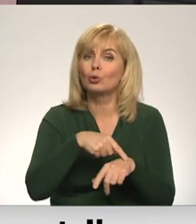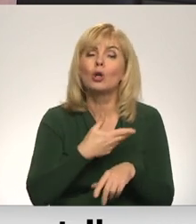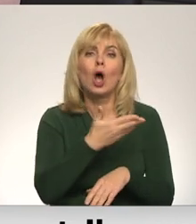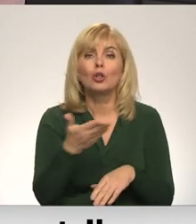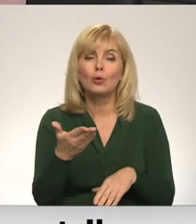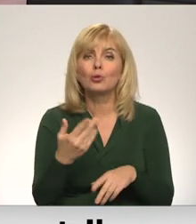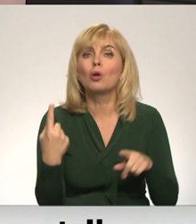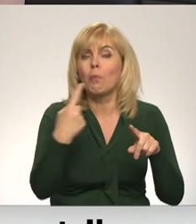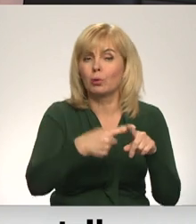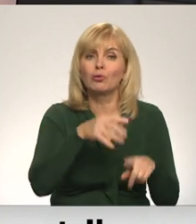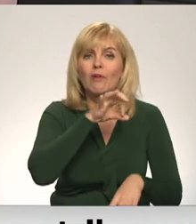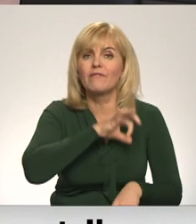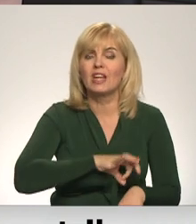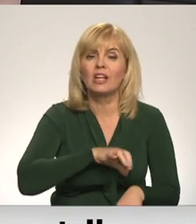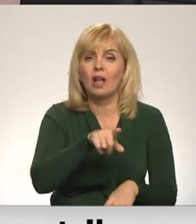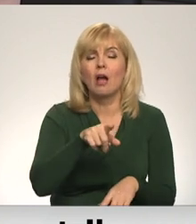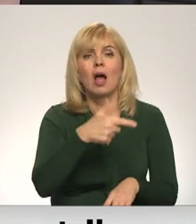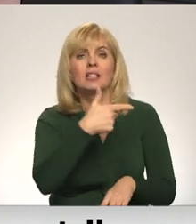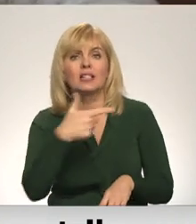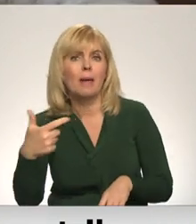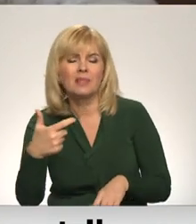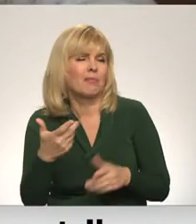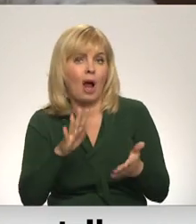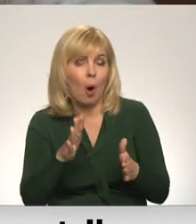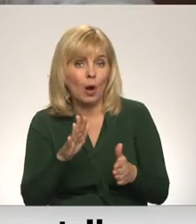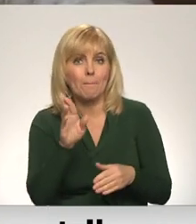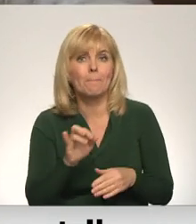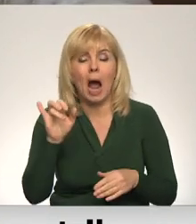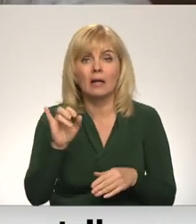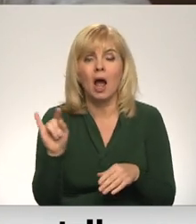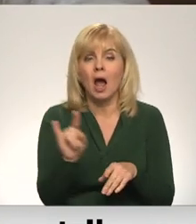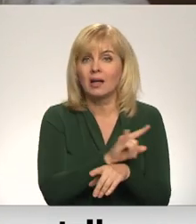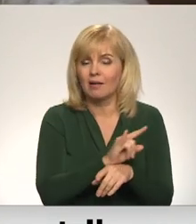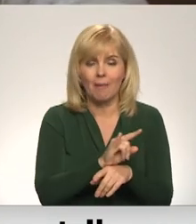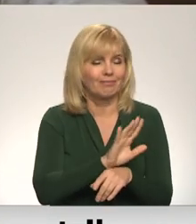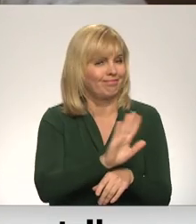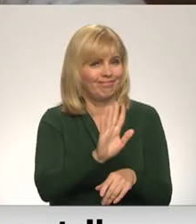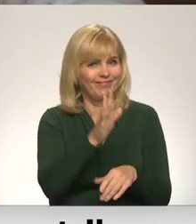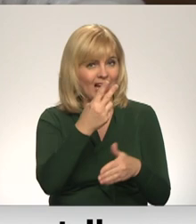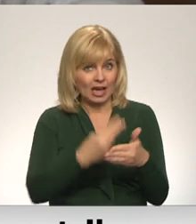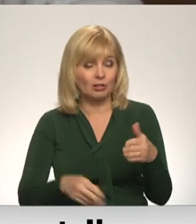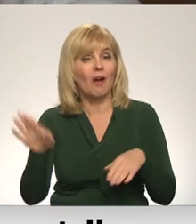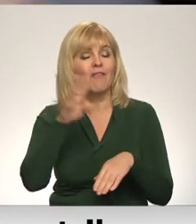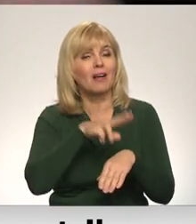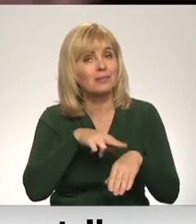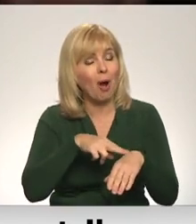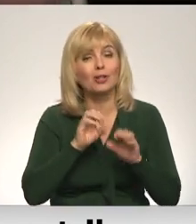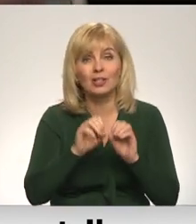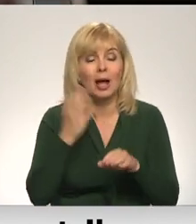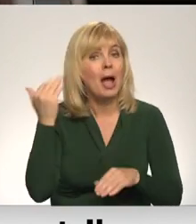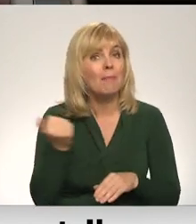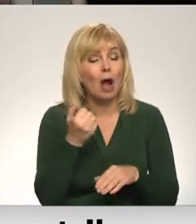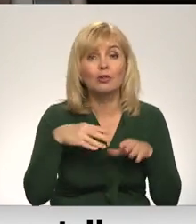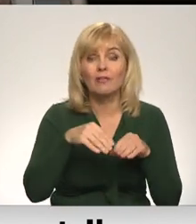vēl bonus vinnējat kaut kādus uz 700 kastur. Maira krāpnieku lamatās neiekrita. Valsts policijā stāsta, ka pērn